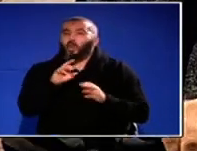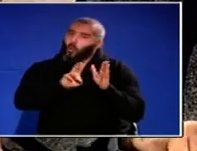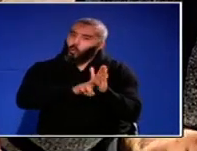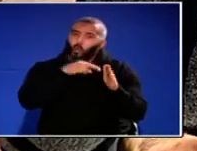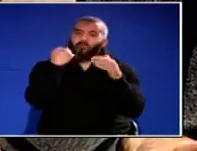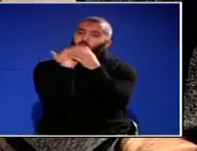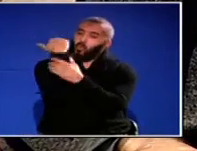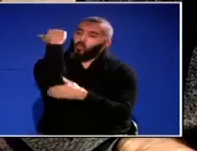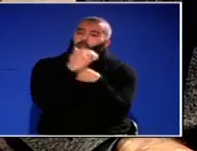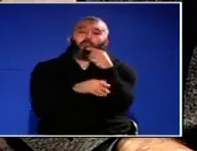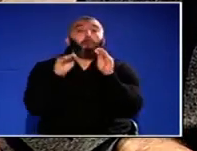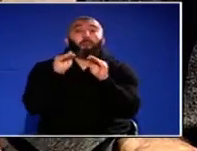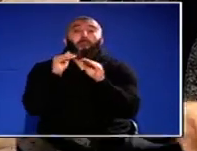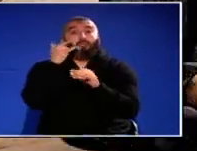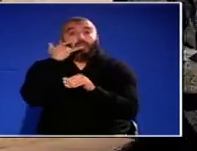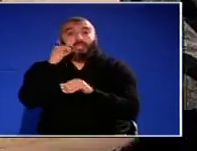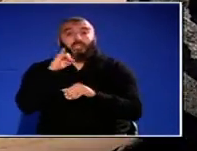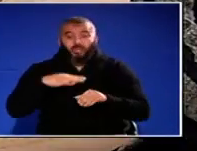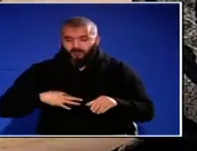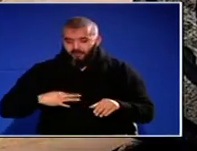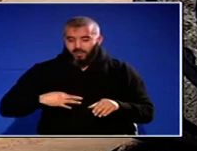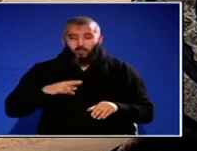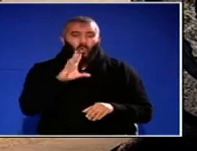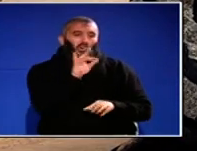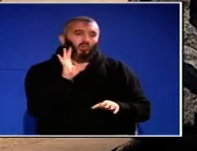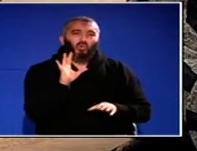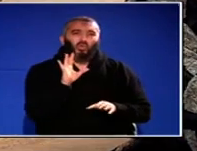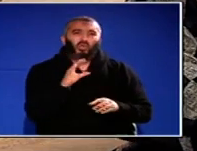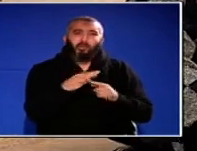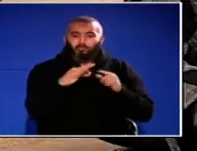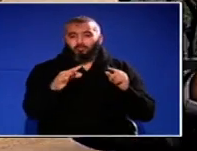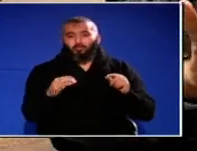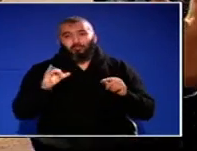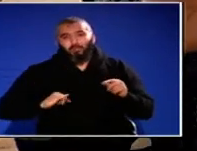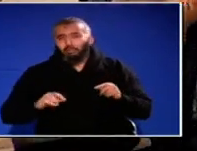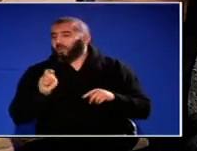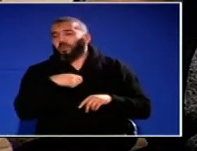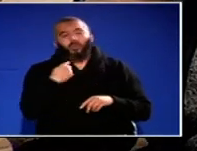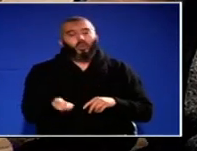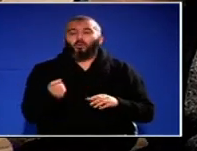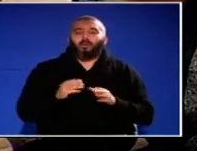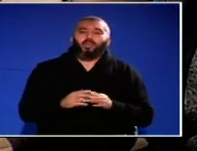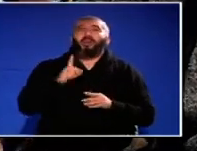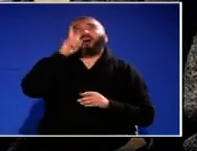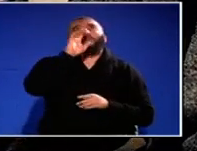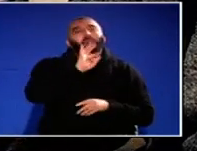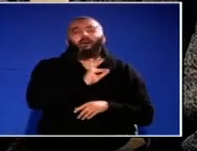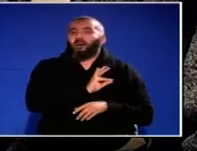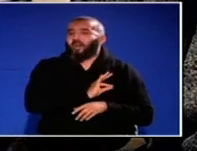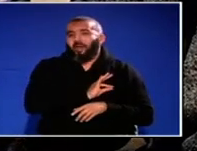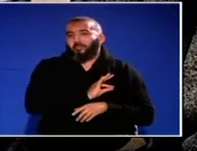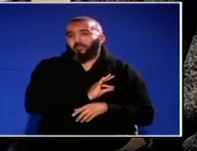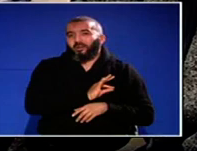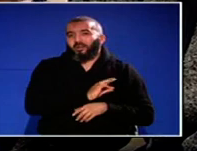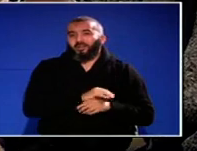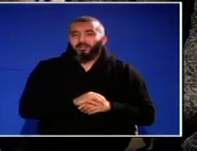اذا بقات في هذا فانه لا ينجس منها، وانما ما هذا من باب العفو، هذا رحمه رب العالمين، والا يستحيل انه